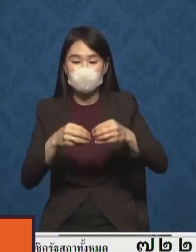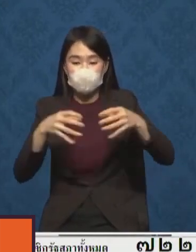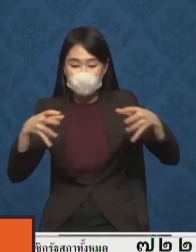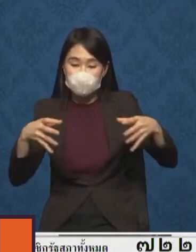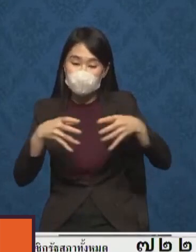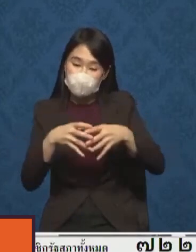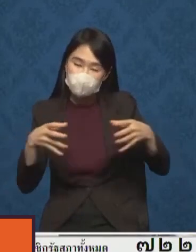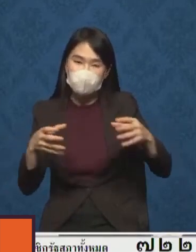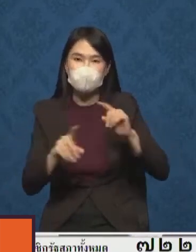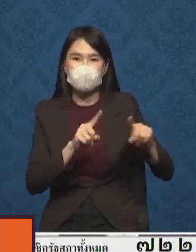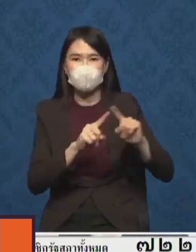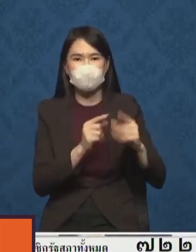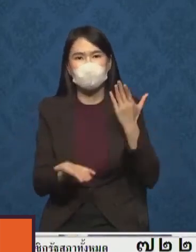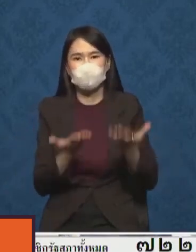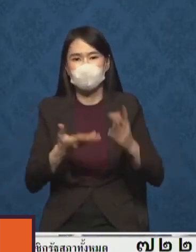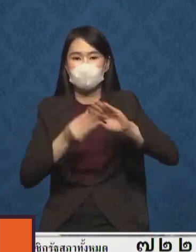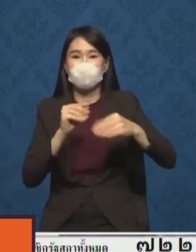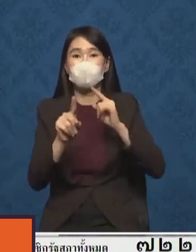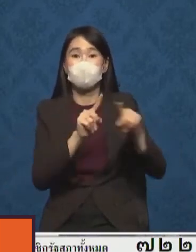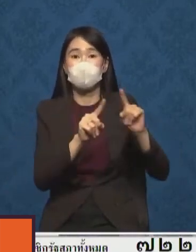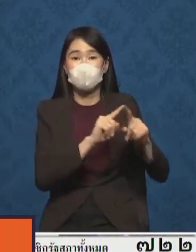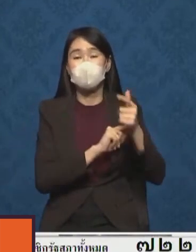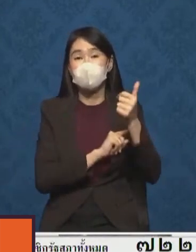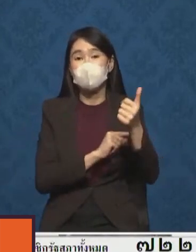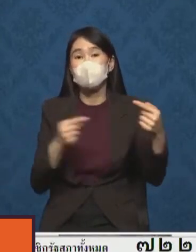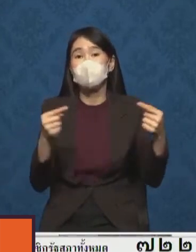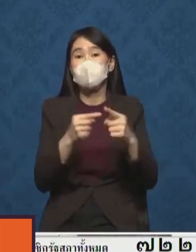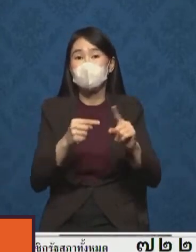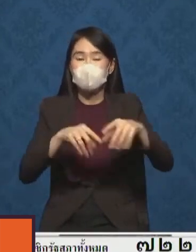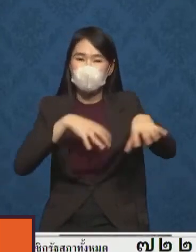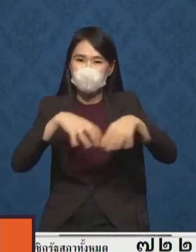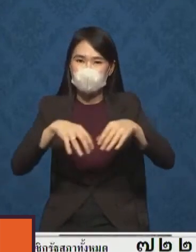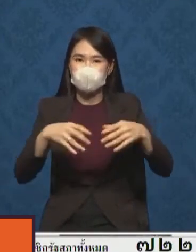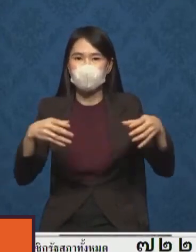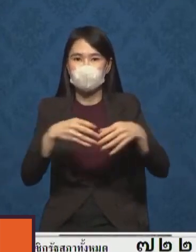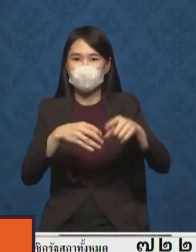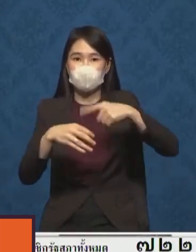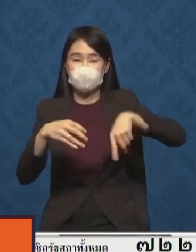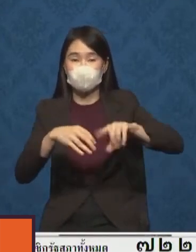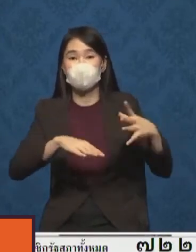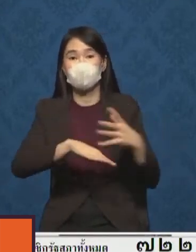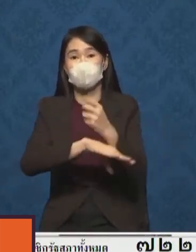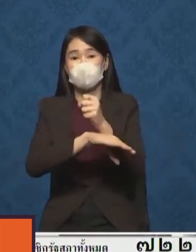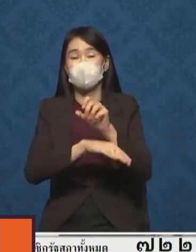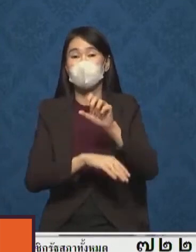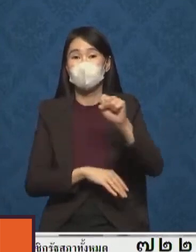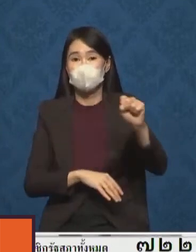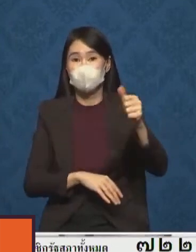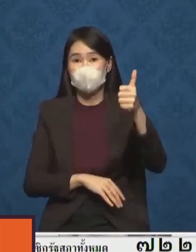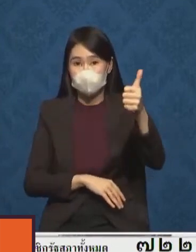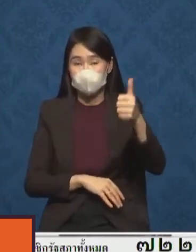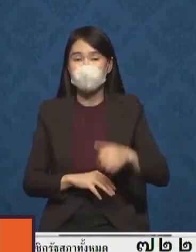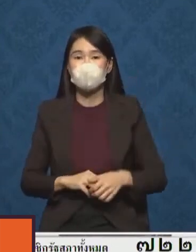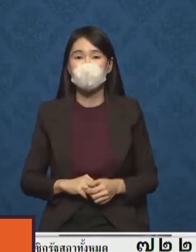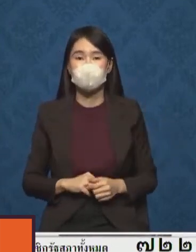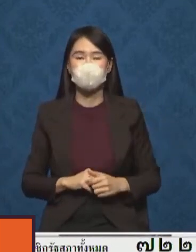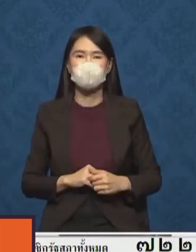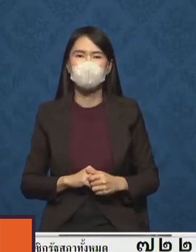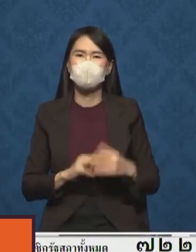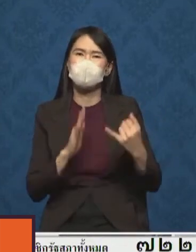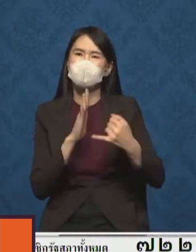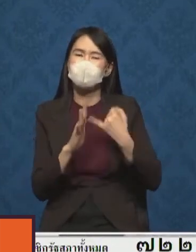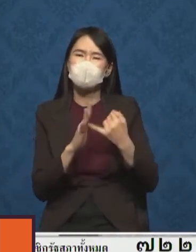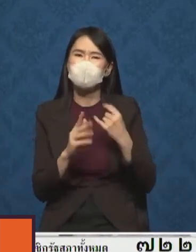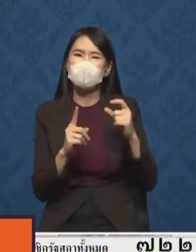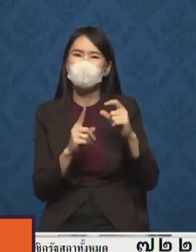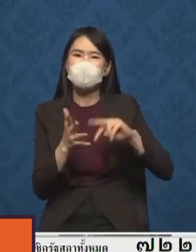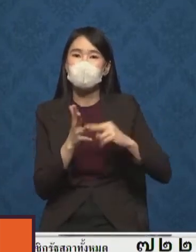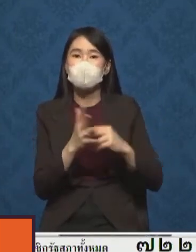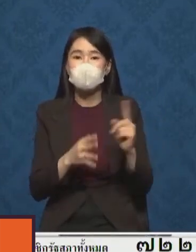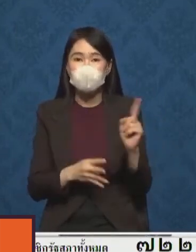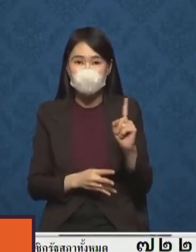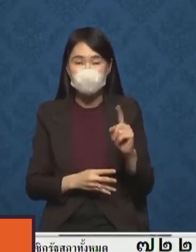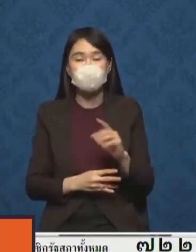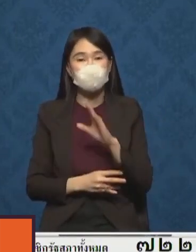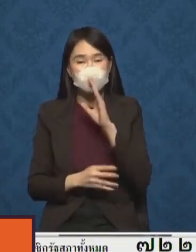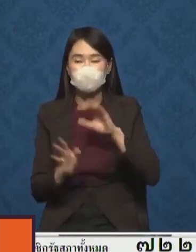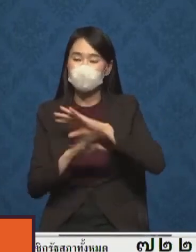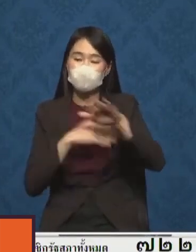ท